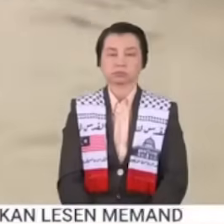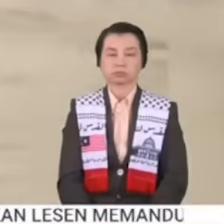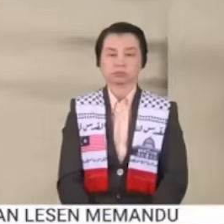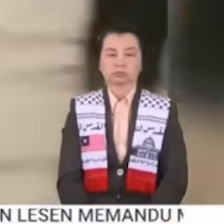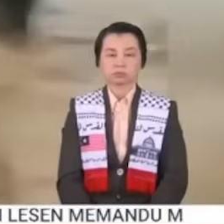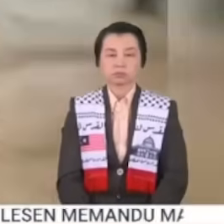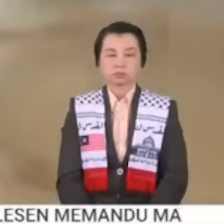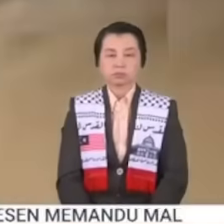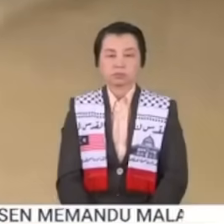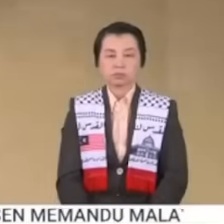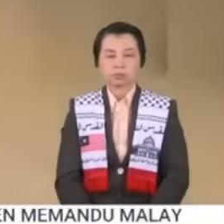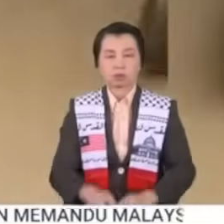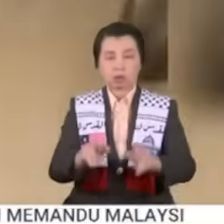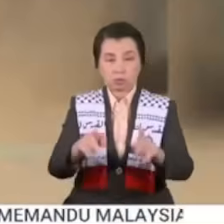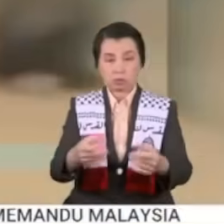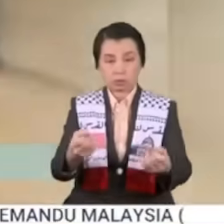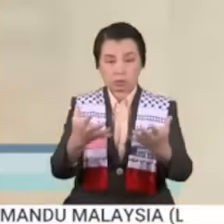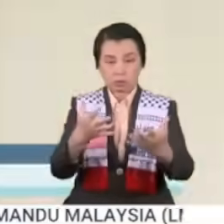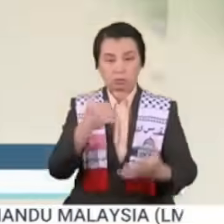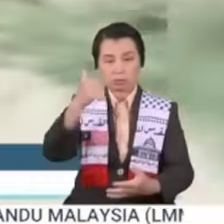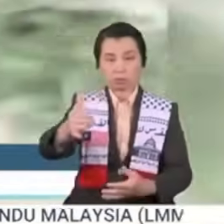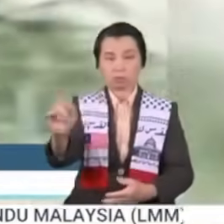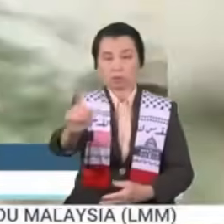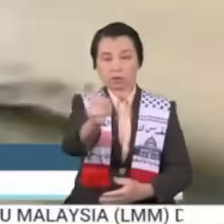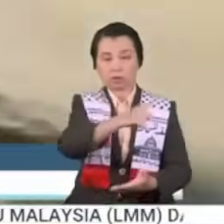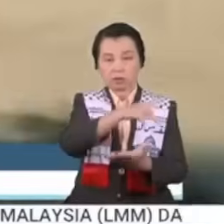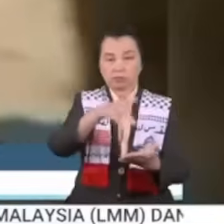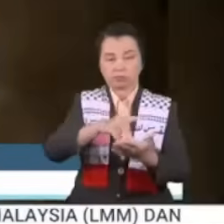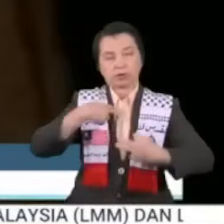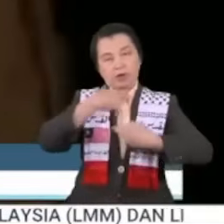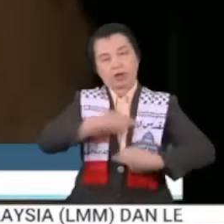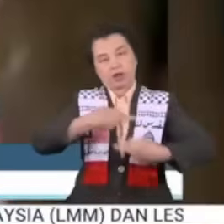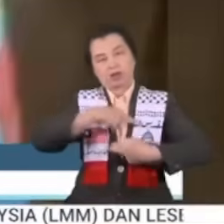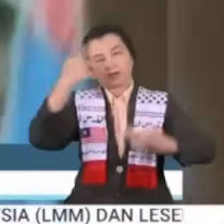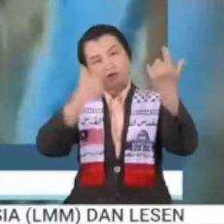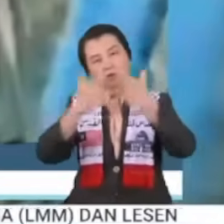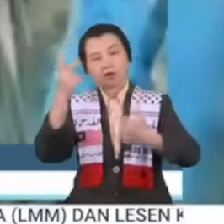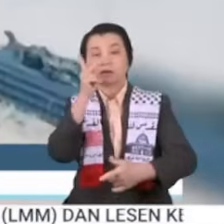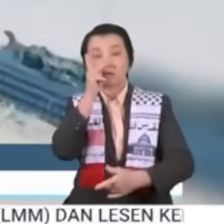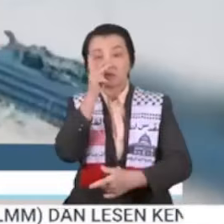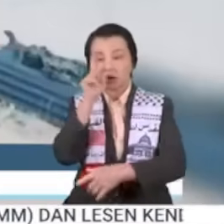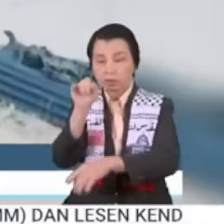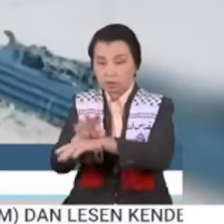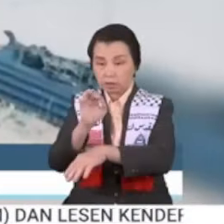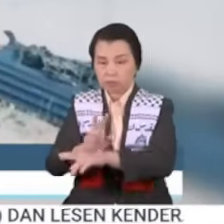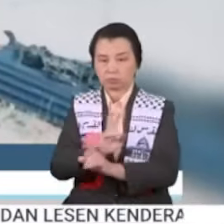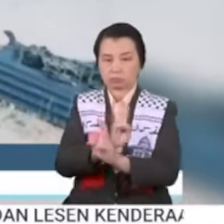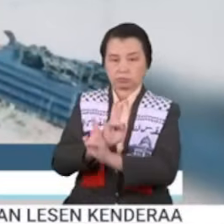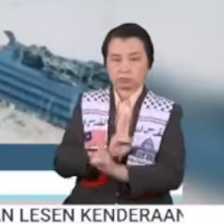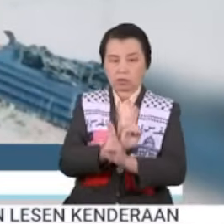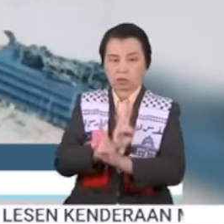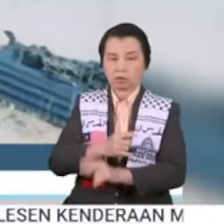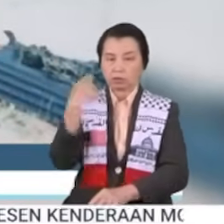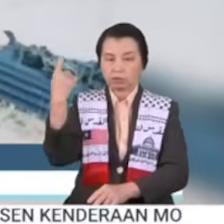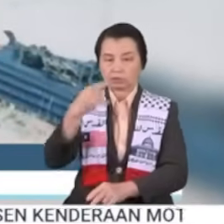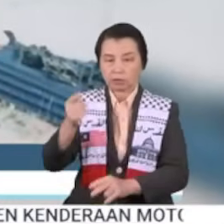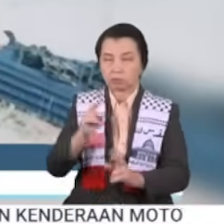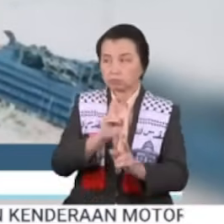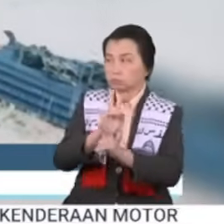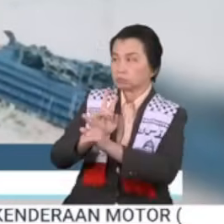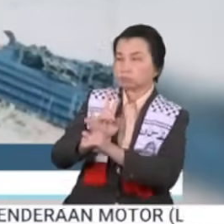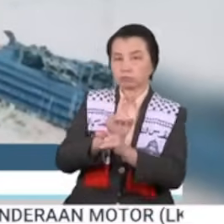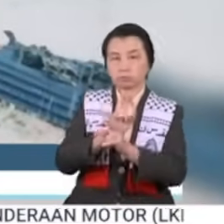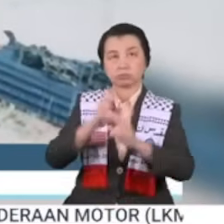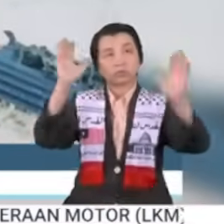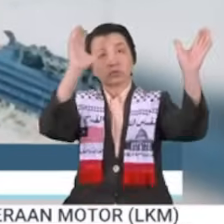JPS orang ramai yang mengunjungi mana-mana pusat rekreasi atau pelancongan di Kedah dinasihat untuk berhati-hati dan sentiasa peka